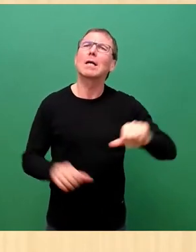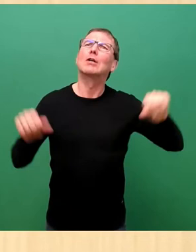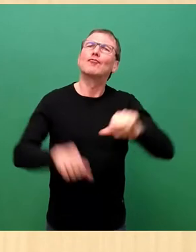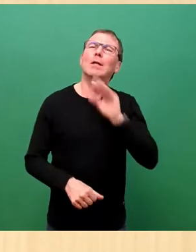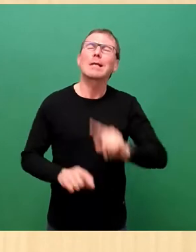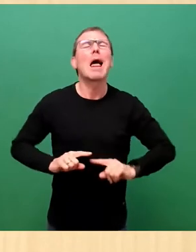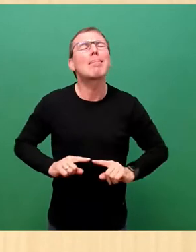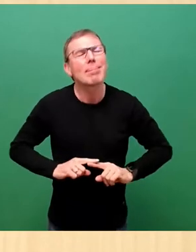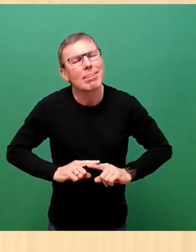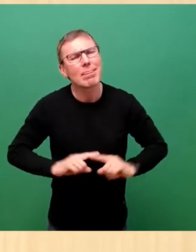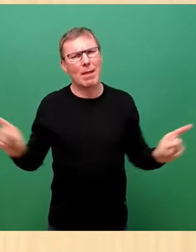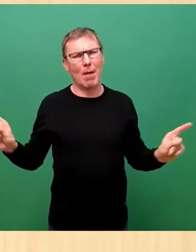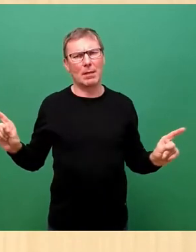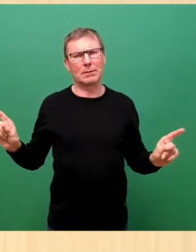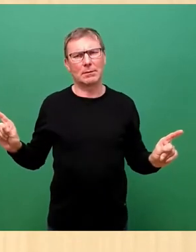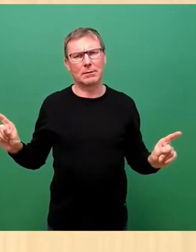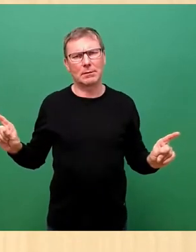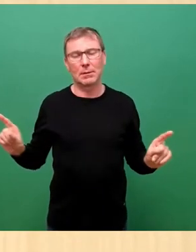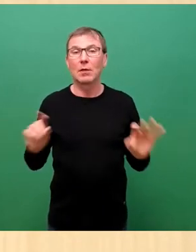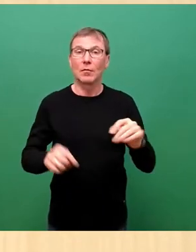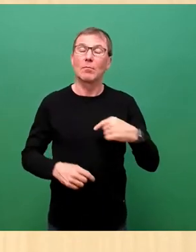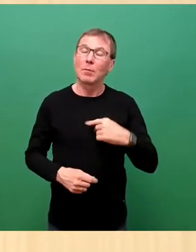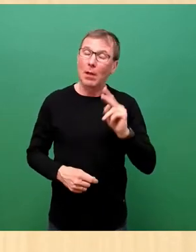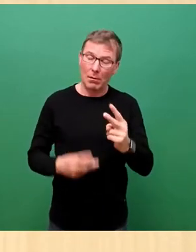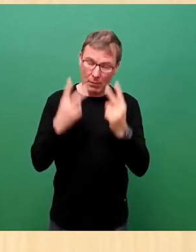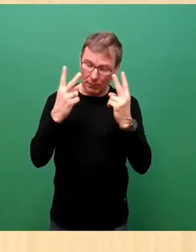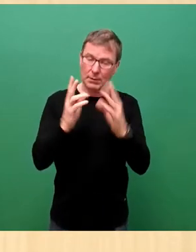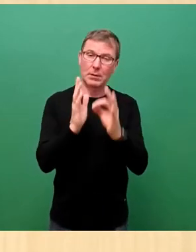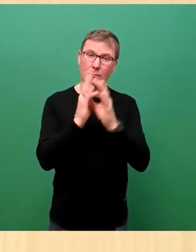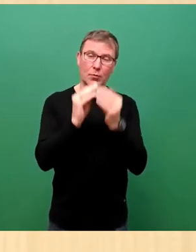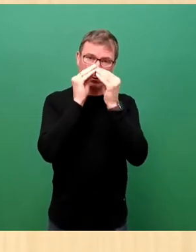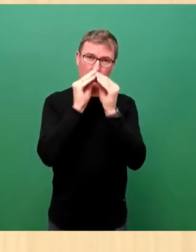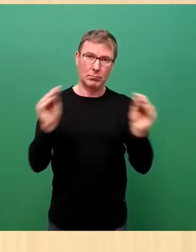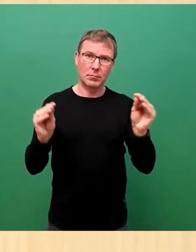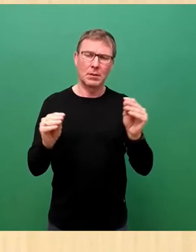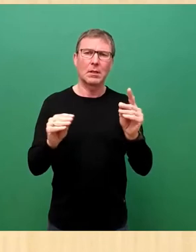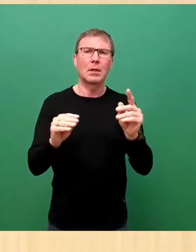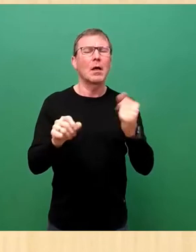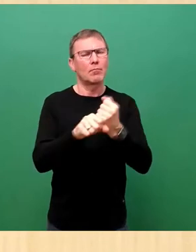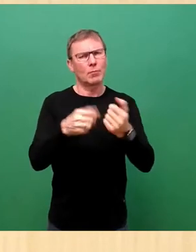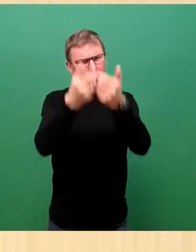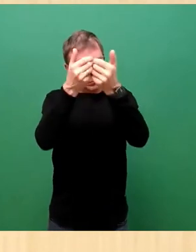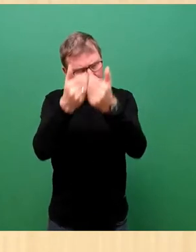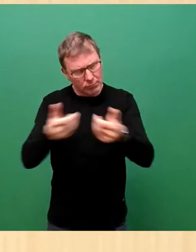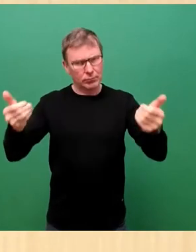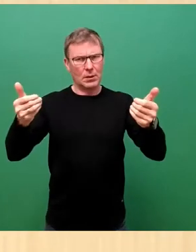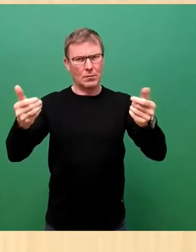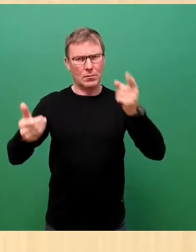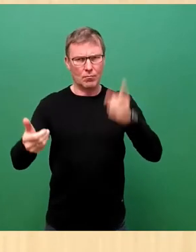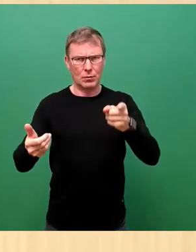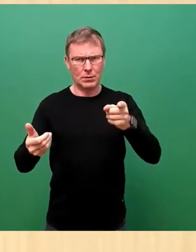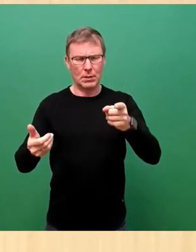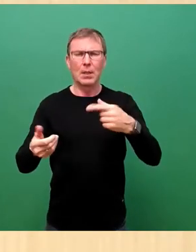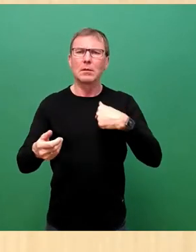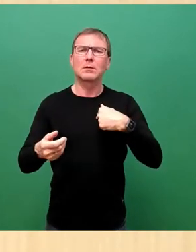glaube ich, und das wäre für mich heute auch noch mal ganz wichtig, wirklich die Unterscheidung machen. Und ich bin froh, dass wir das in einer ganz